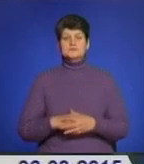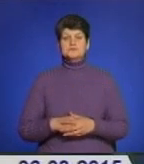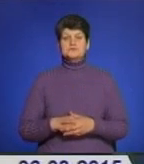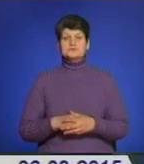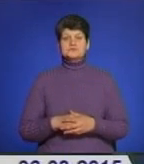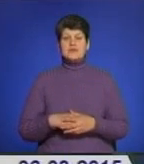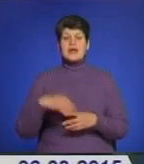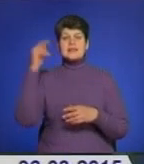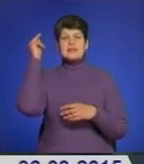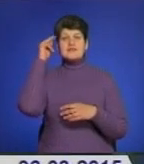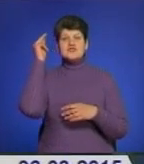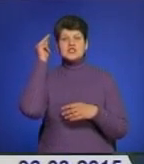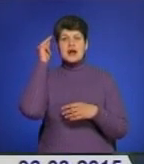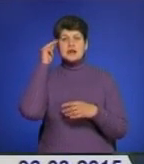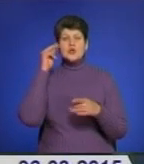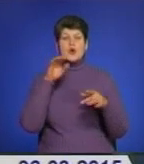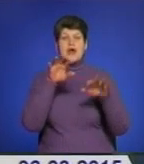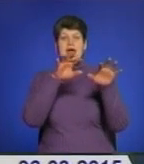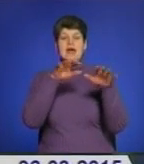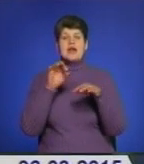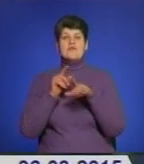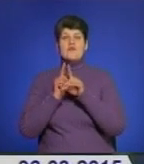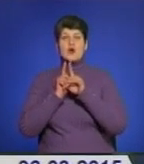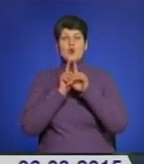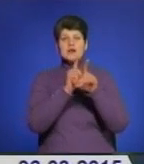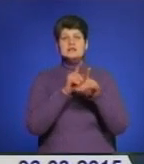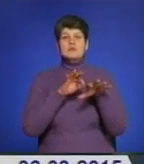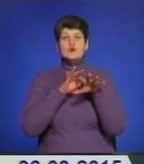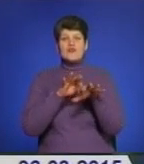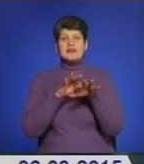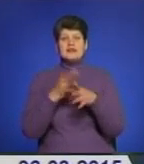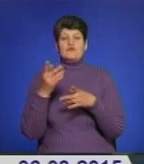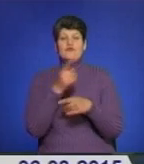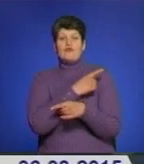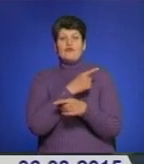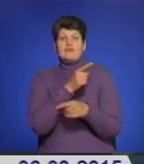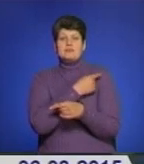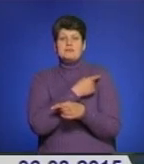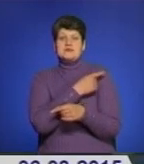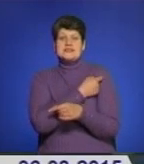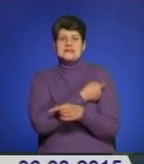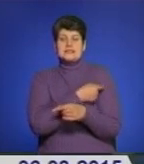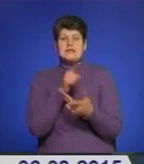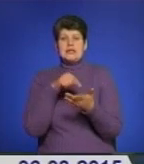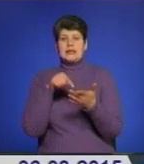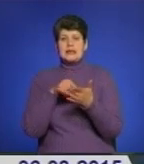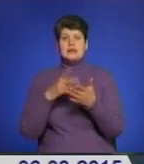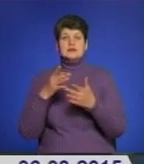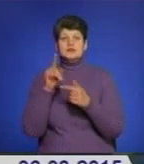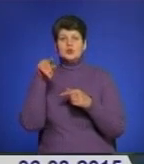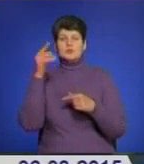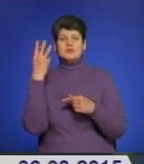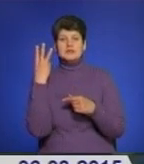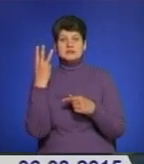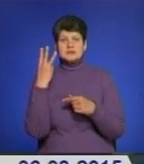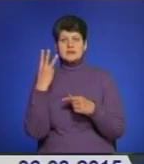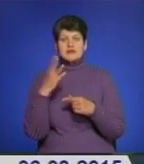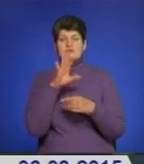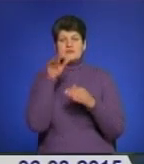Навчальну евакуацію провели у Тернопільській міській лікарні номер 3. Медичні працівники разом із лежачими хворими перемістилися